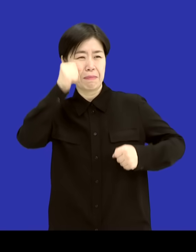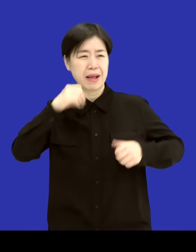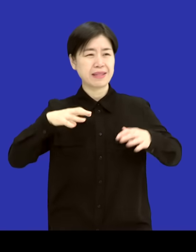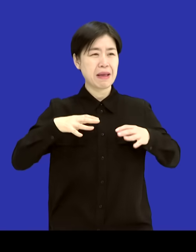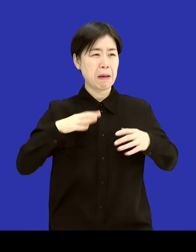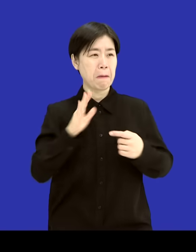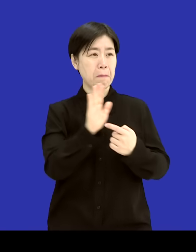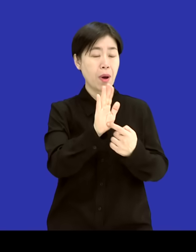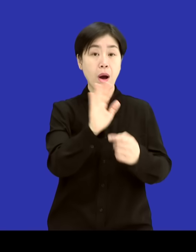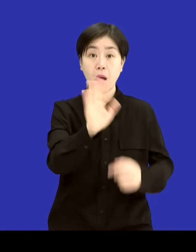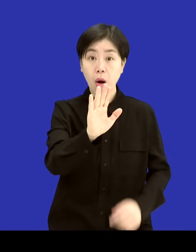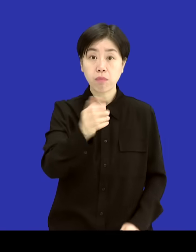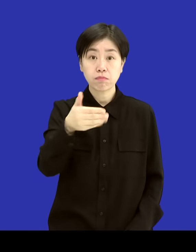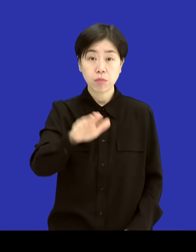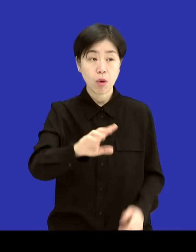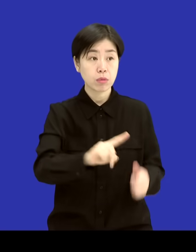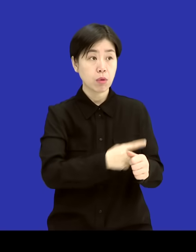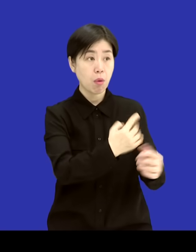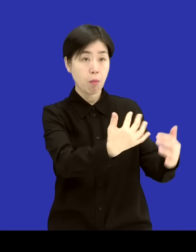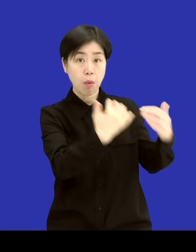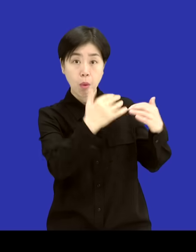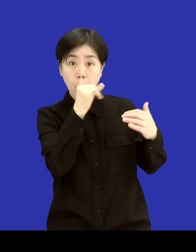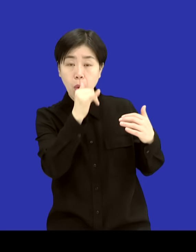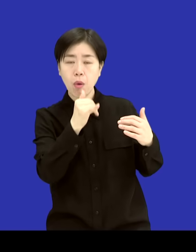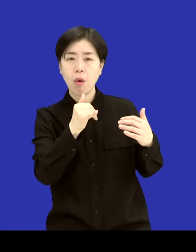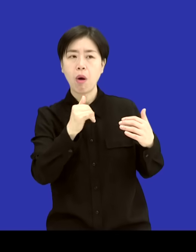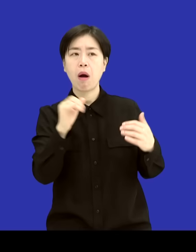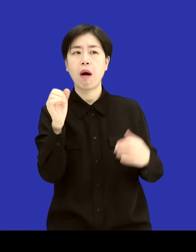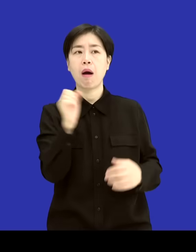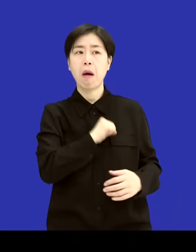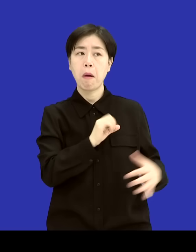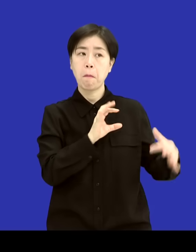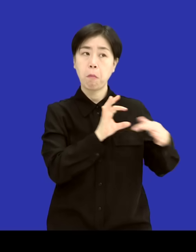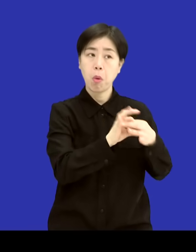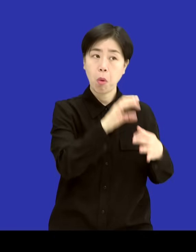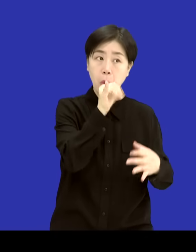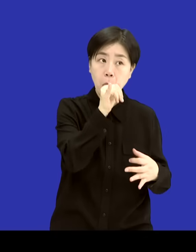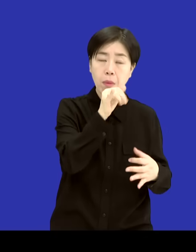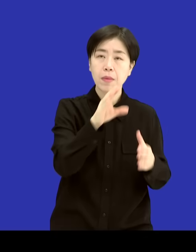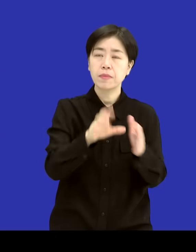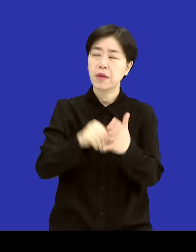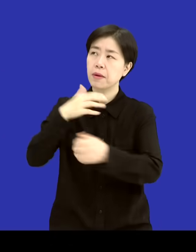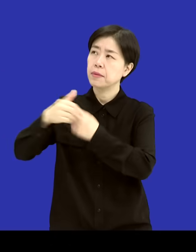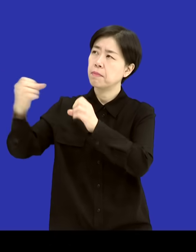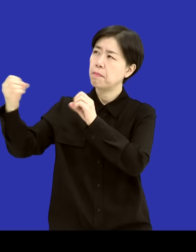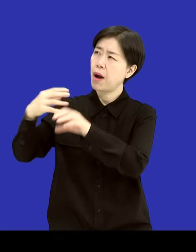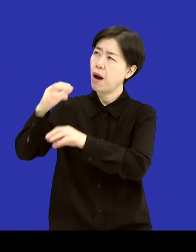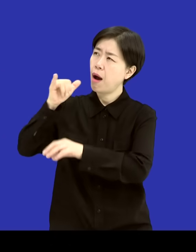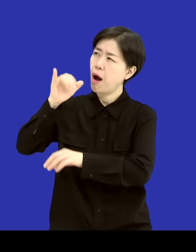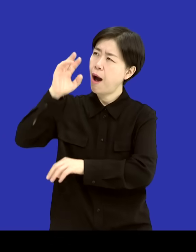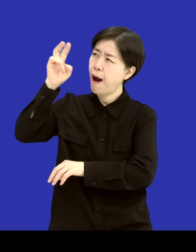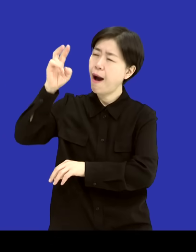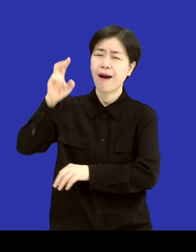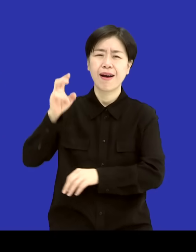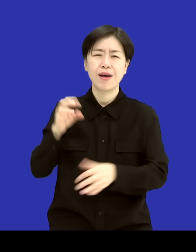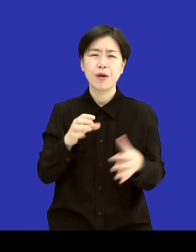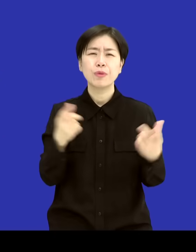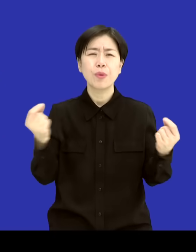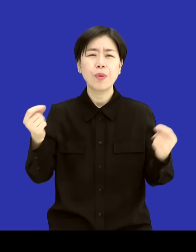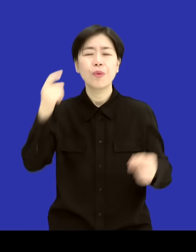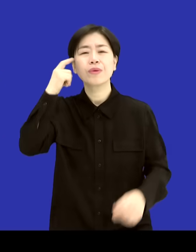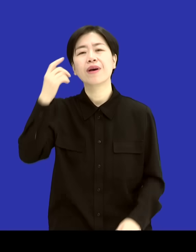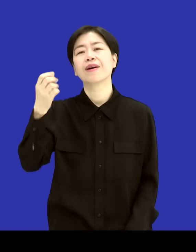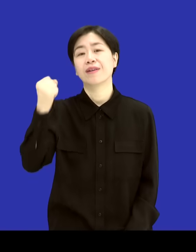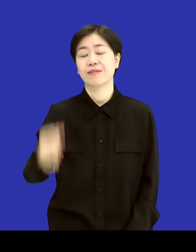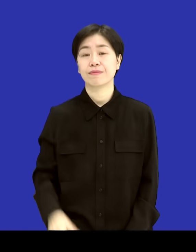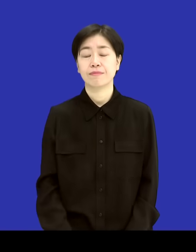아니라 이게 이렇게 연결이 되는구나. 네. 그래도 굉장히 네. 기분 좋았겠어요. 나에 대해서 친구들이 관심을 갖고